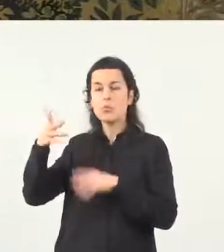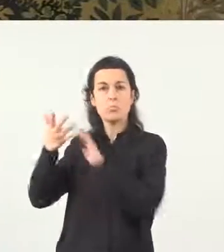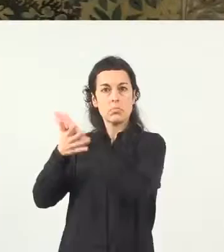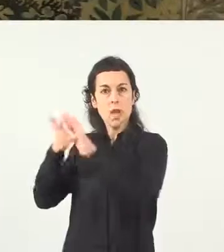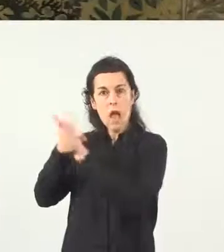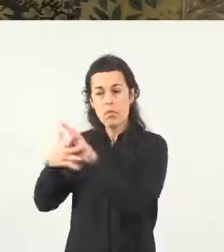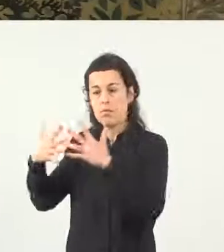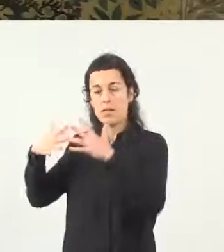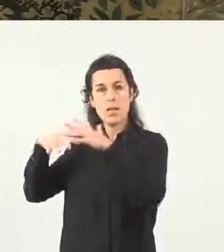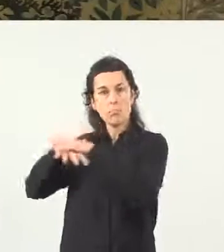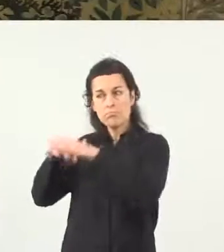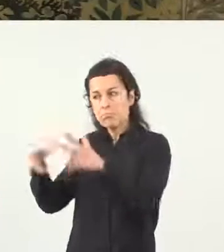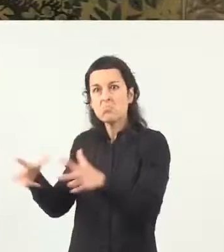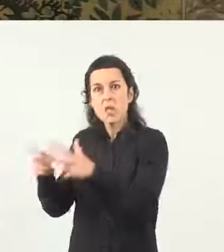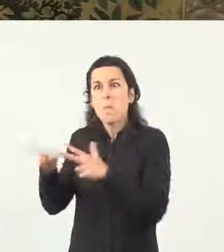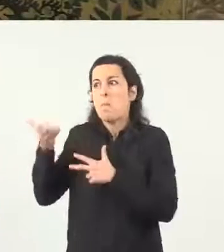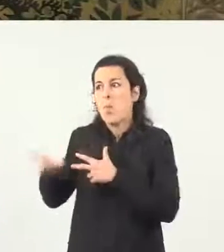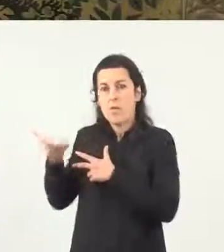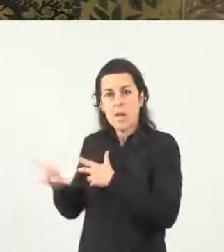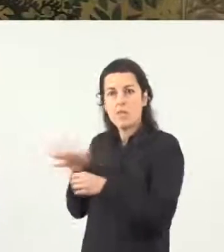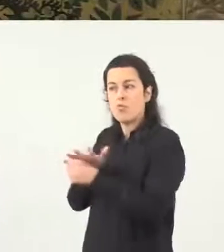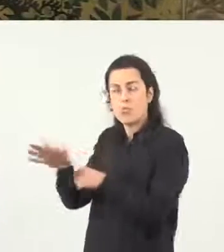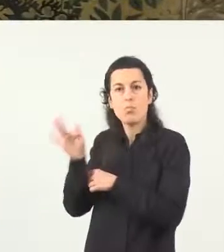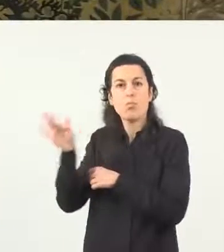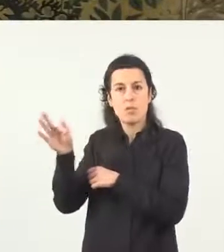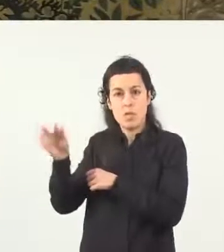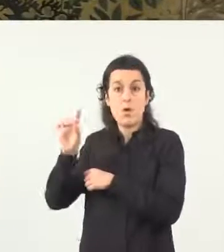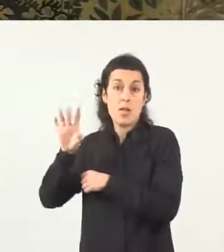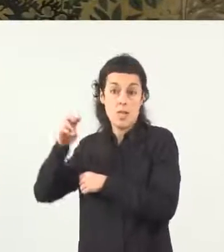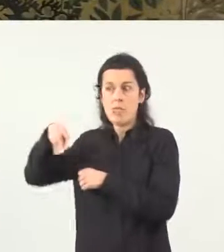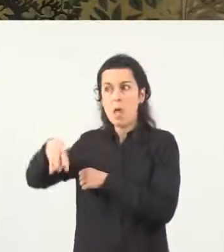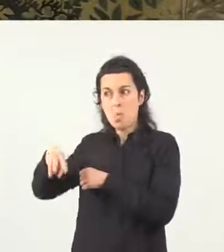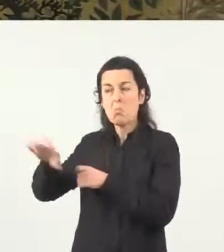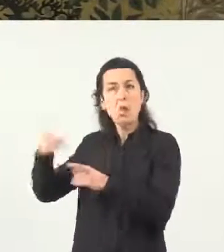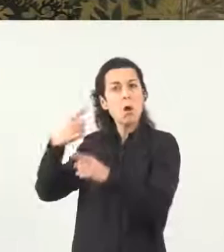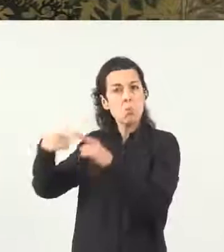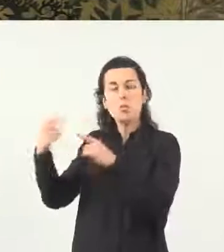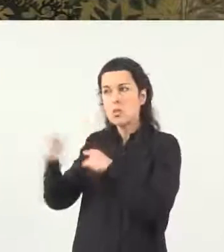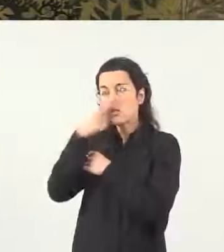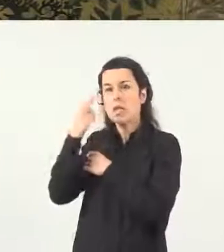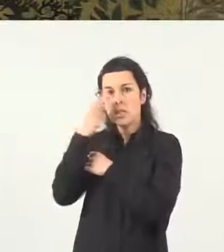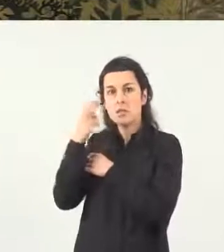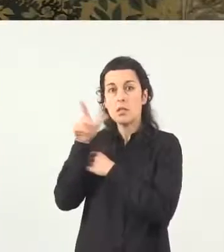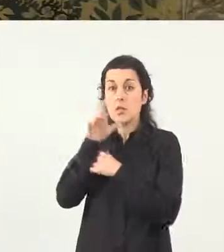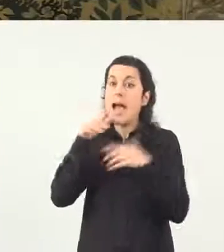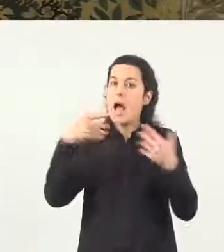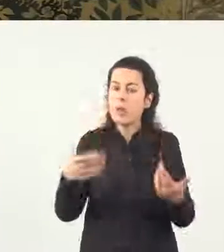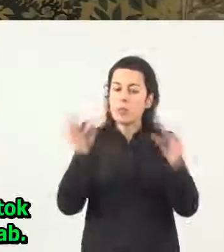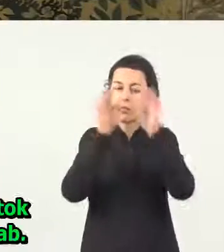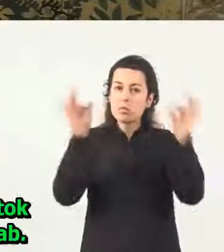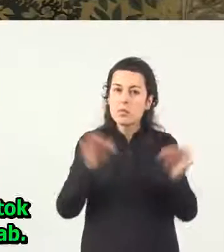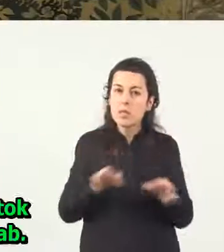sozialen garrantzia 15M-ren mugimenduan, eta bueno, oso gauza interesgarriak esaten zituen, osea, que nik uste aztertu behar dela gaur egun adibidez Euskal